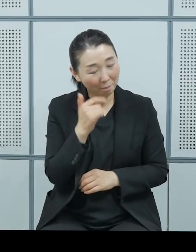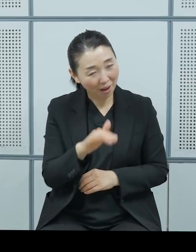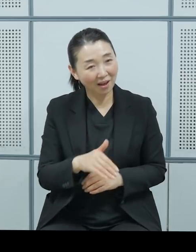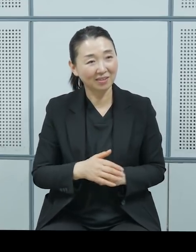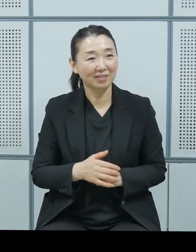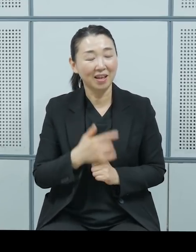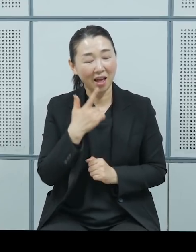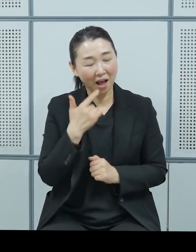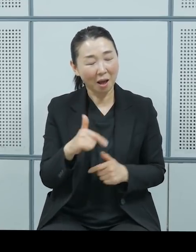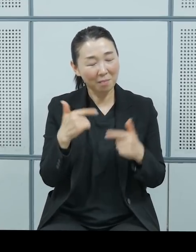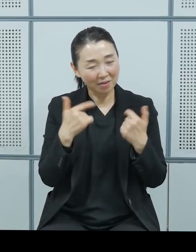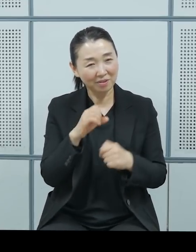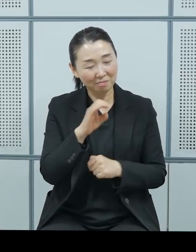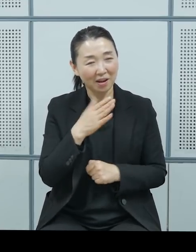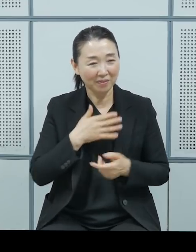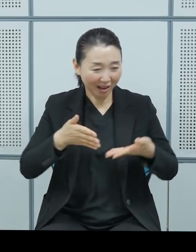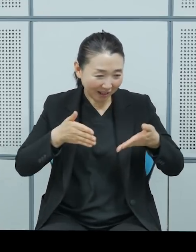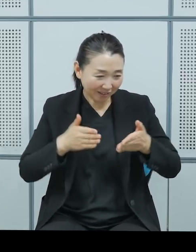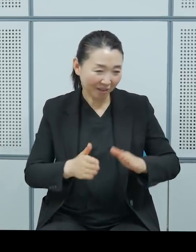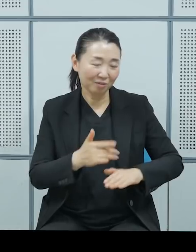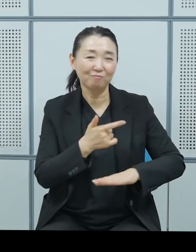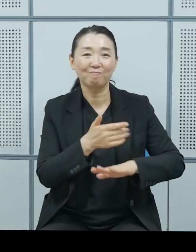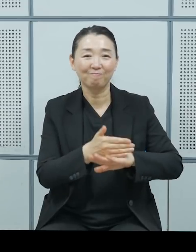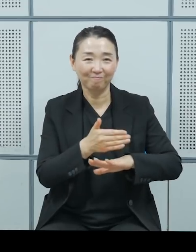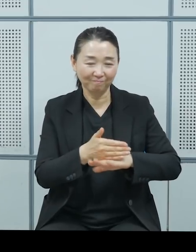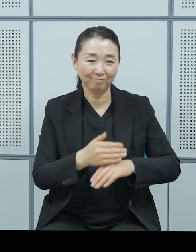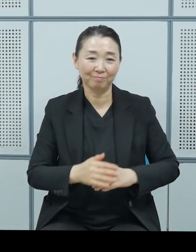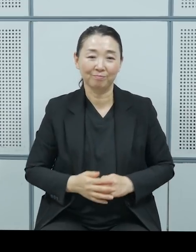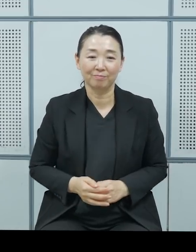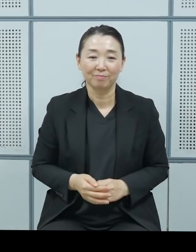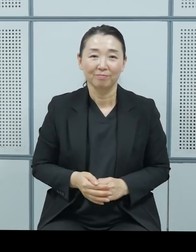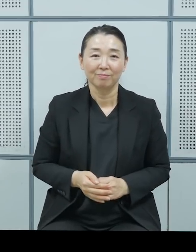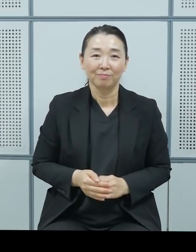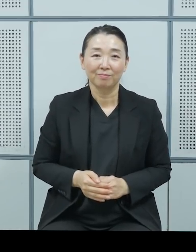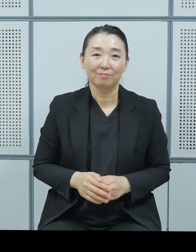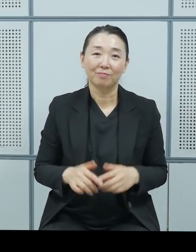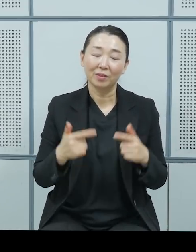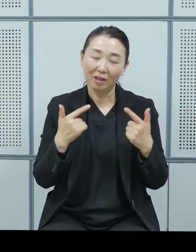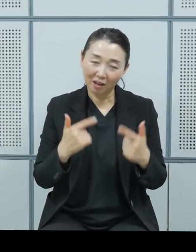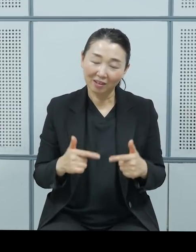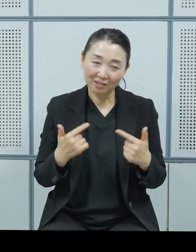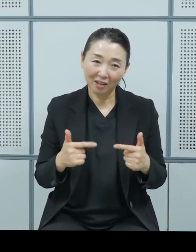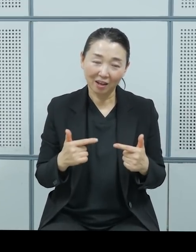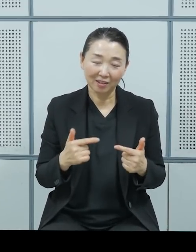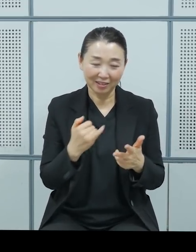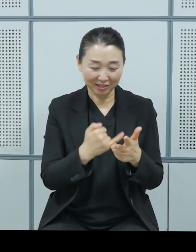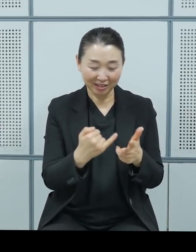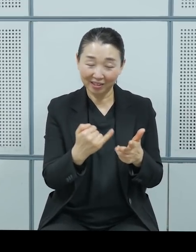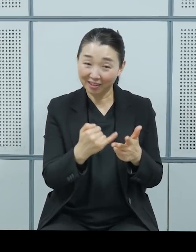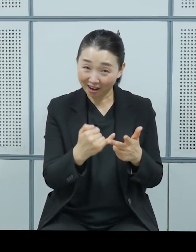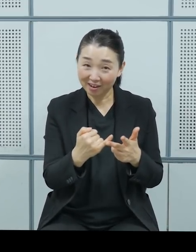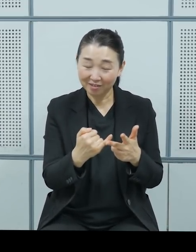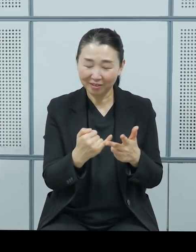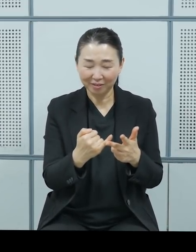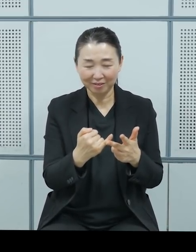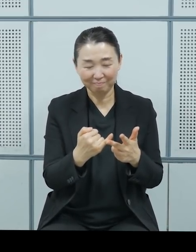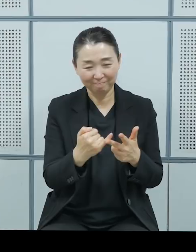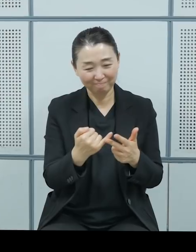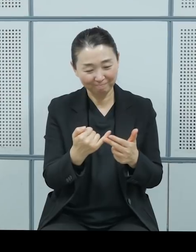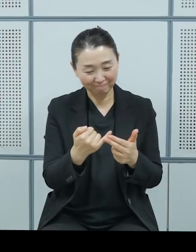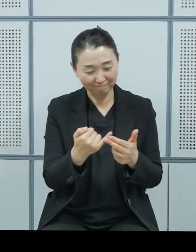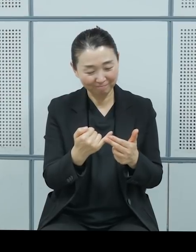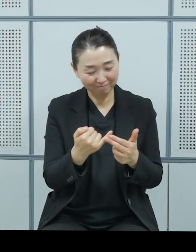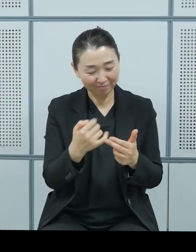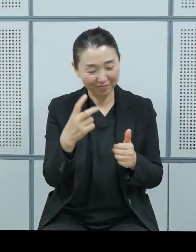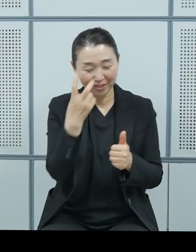아빠 언제나 하는 말이지만 날 낳아줘서 너무 고맙고요. 항상 서투른 이 셋째 딸 김윤지를 돌봐주셔서